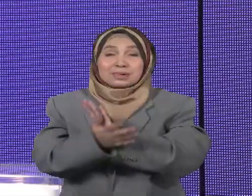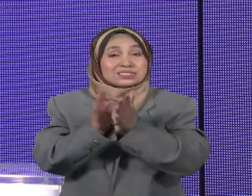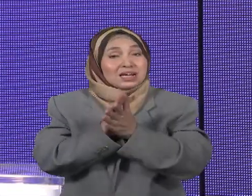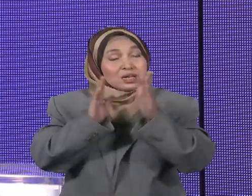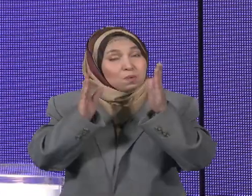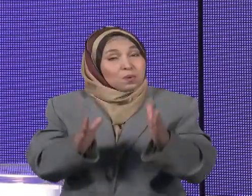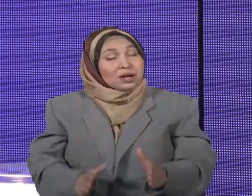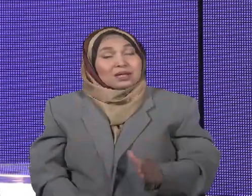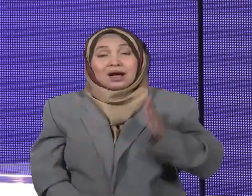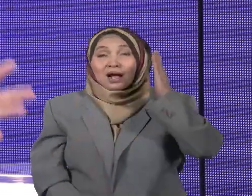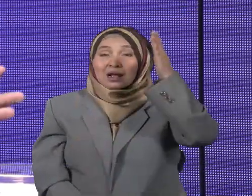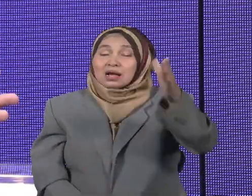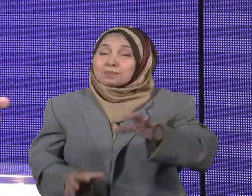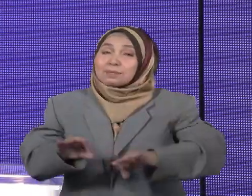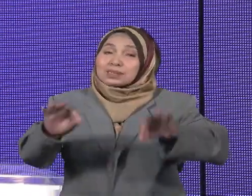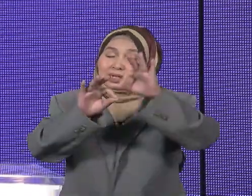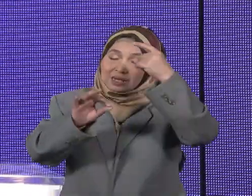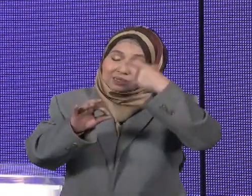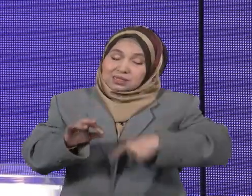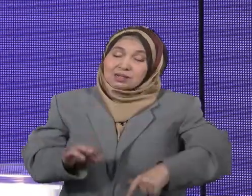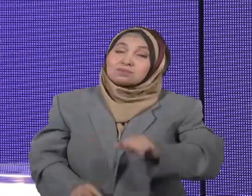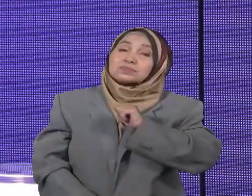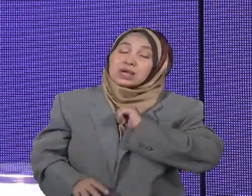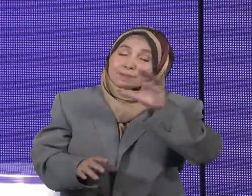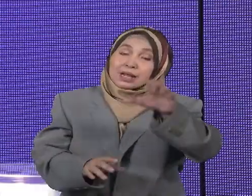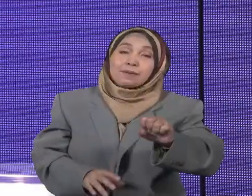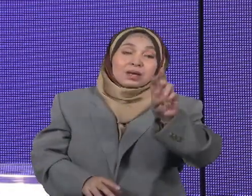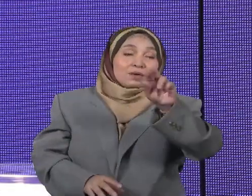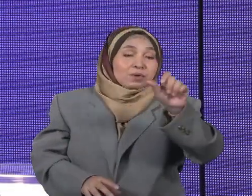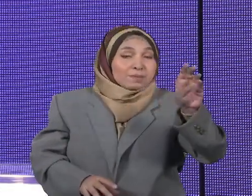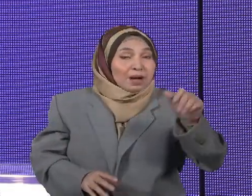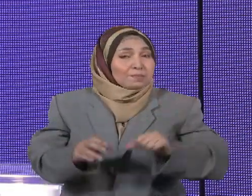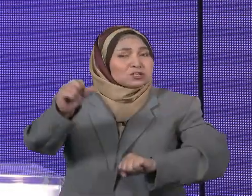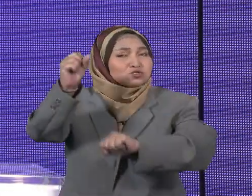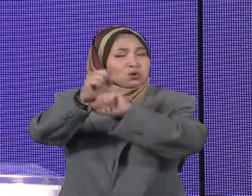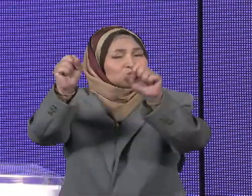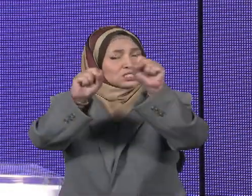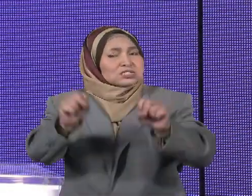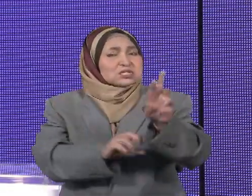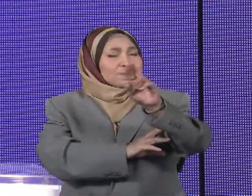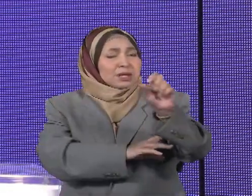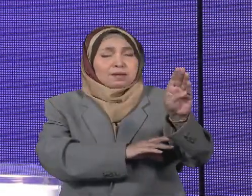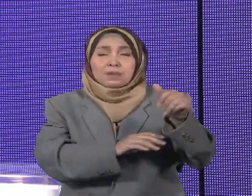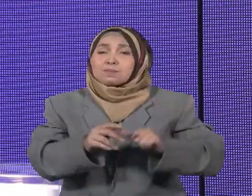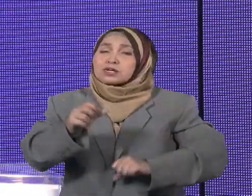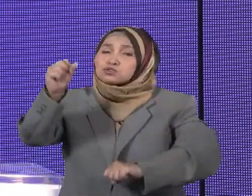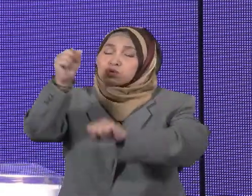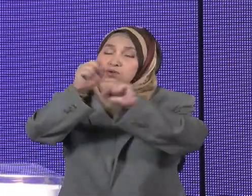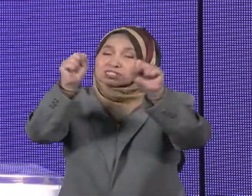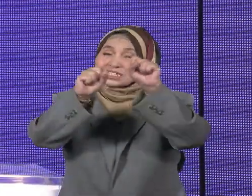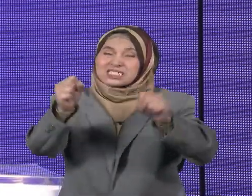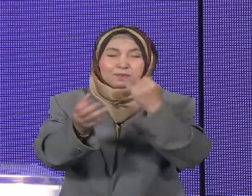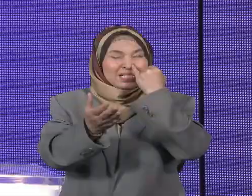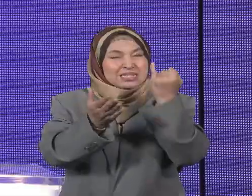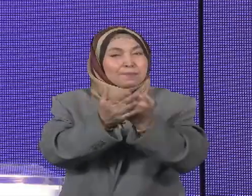yang akan mementingkan diri sendiri. Orang yang mengambil riba ini, ya, menyokong sistem riba, kita menyokong kepada sistem kezaliman